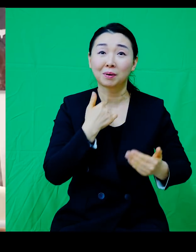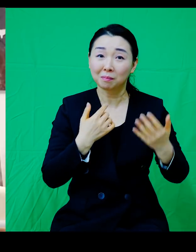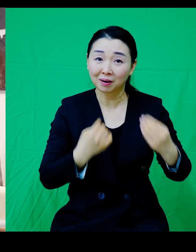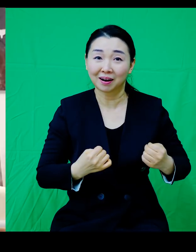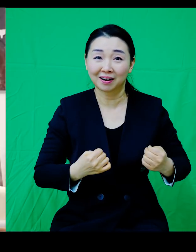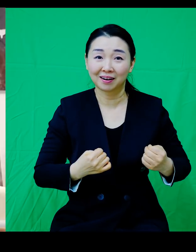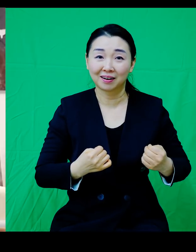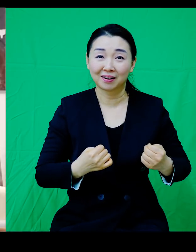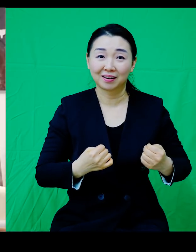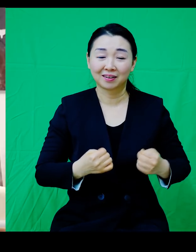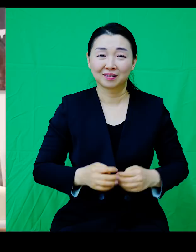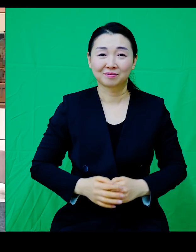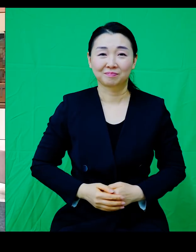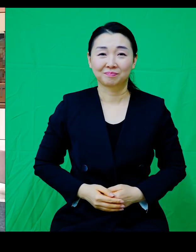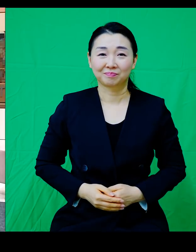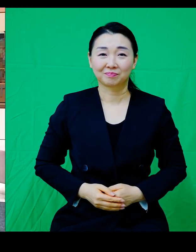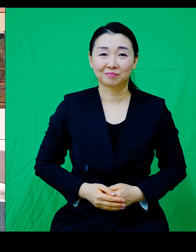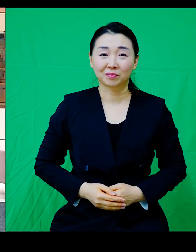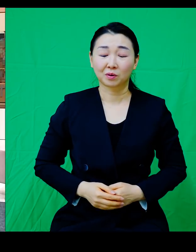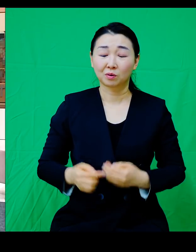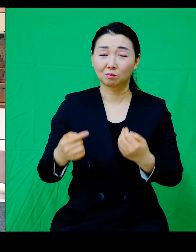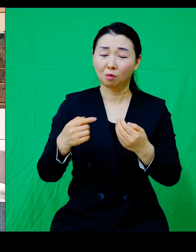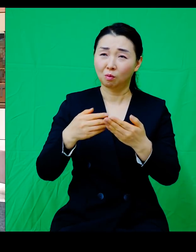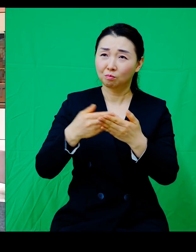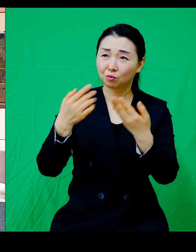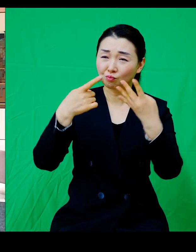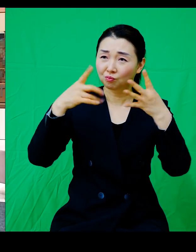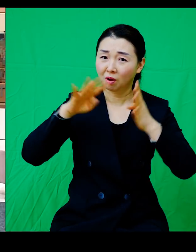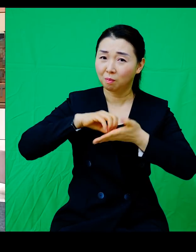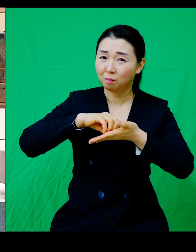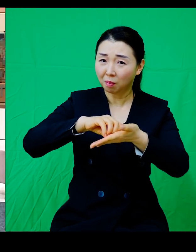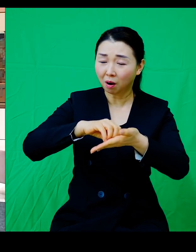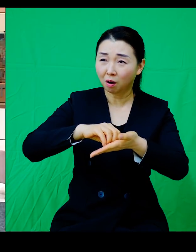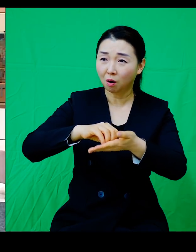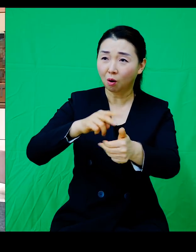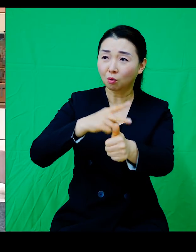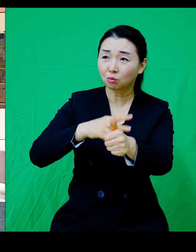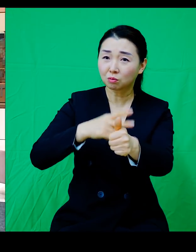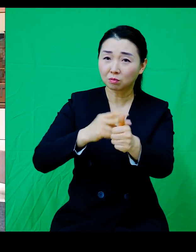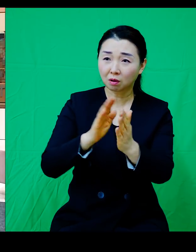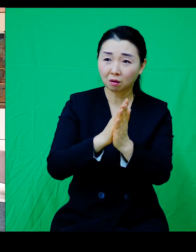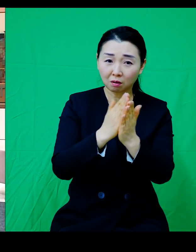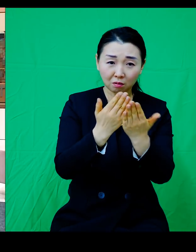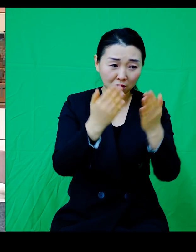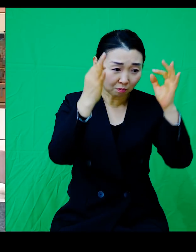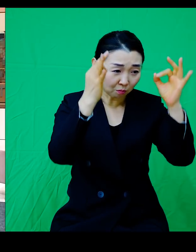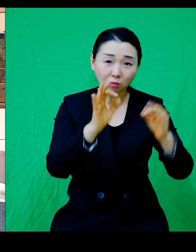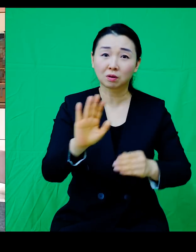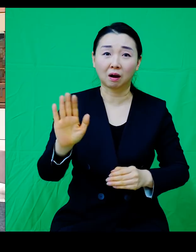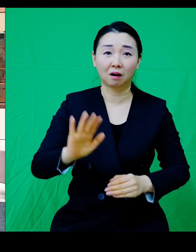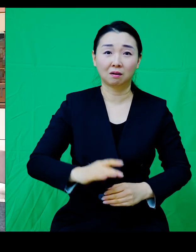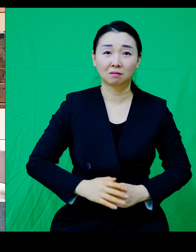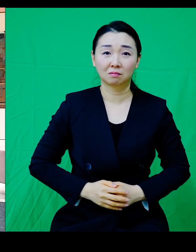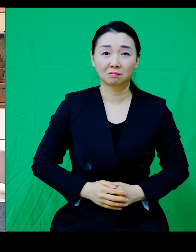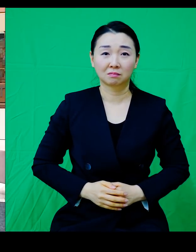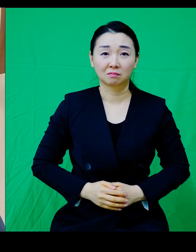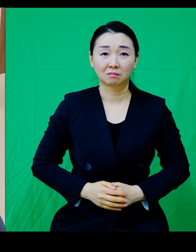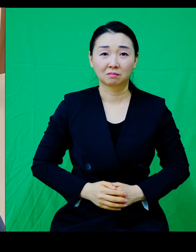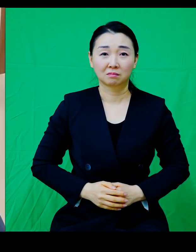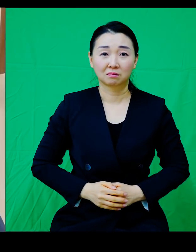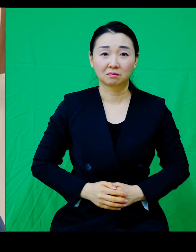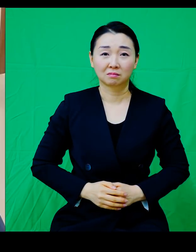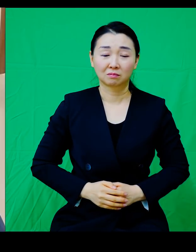받고 네. 네, 그랬었는데 이제 미대에 들어가니까 교수님들이 제 그림을 하나도 주목해 주시지 않으시는